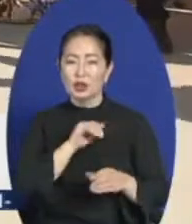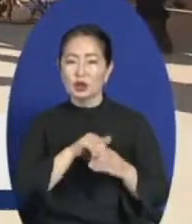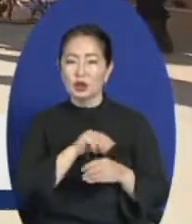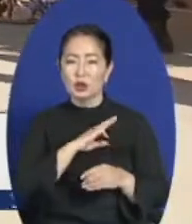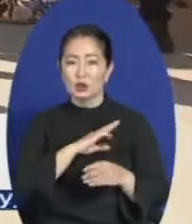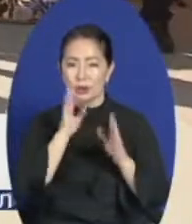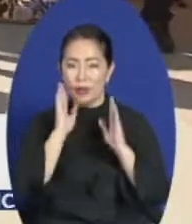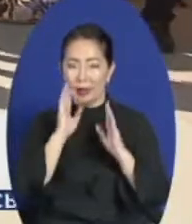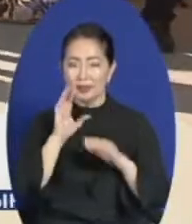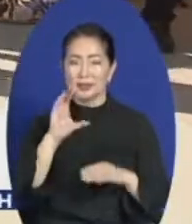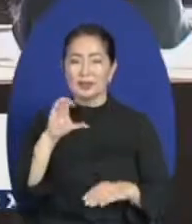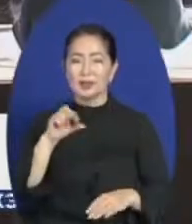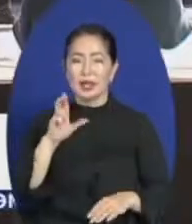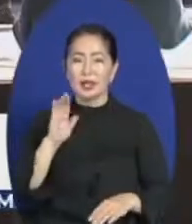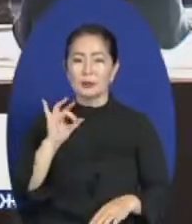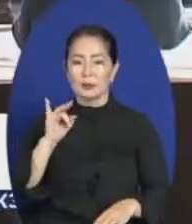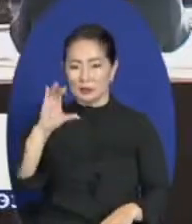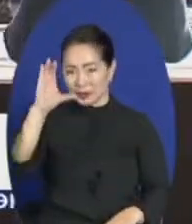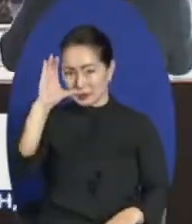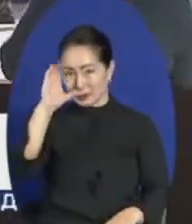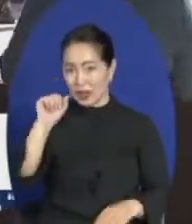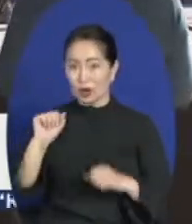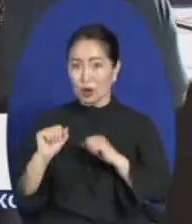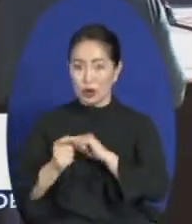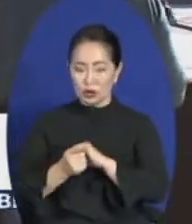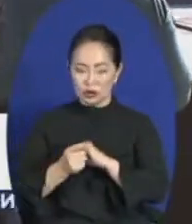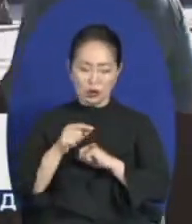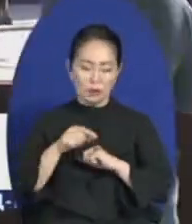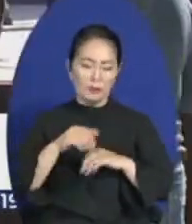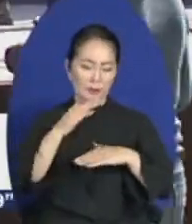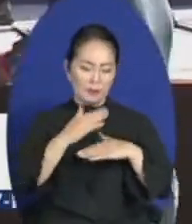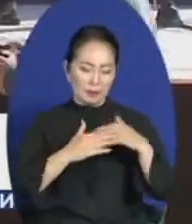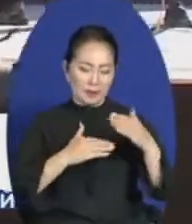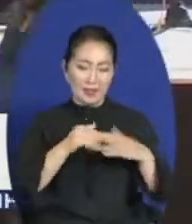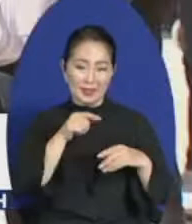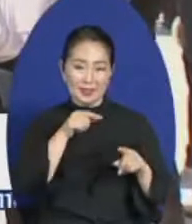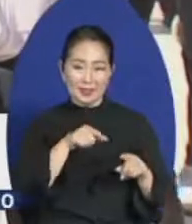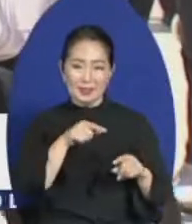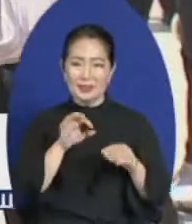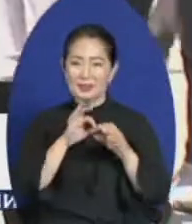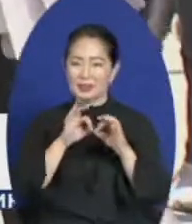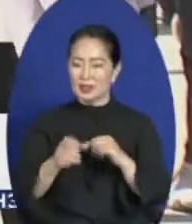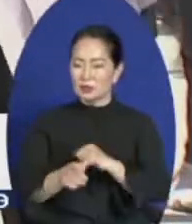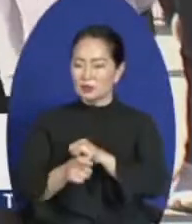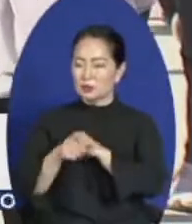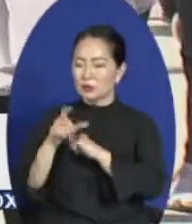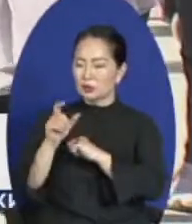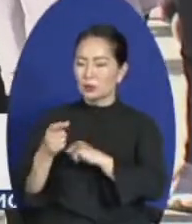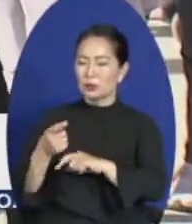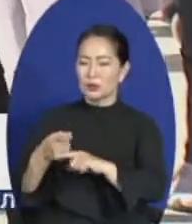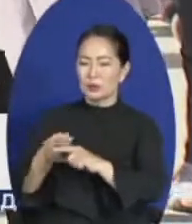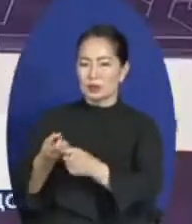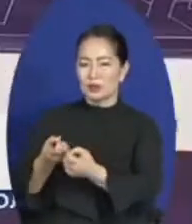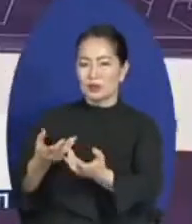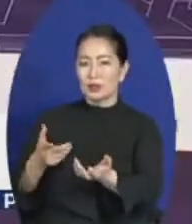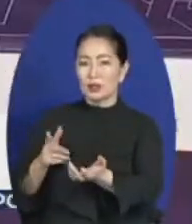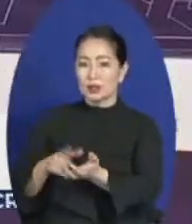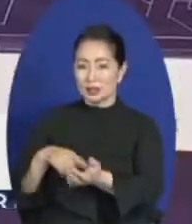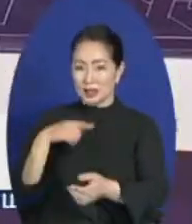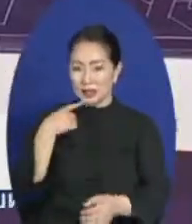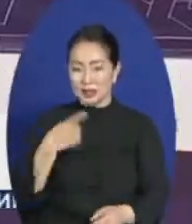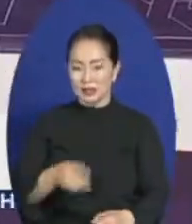байгааг салбарын сайд онцоллоо. Ингэхдээ барилгын салбарт нарийн мэрэгжлийн боловсон хүчний хэрэгцээг нэмэгдүүлэх шаардлага байгааг